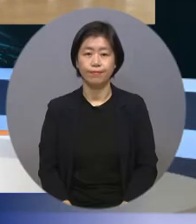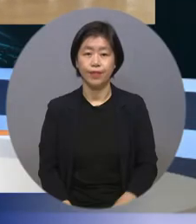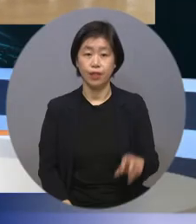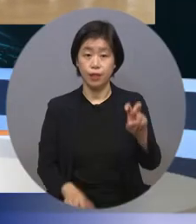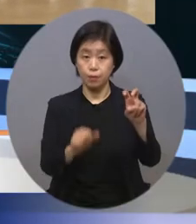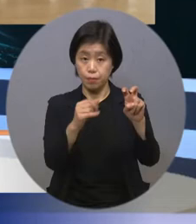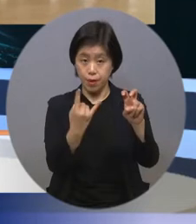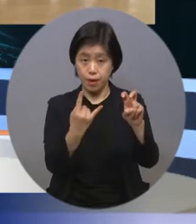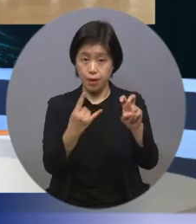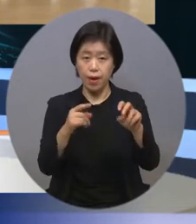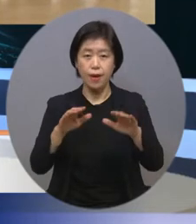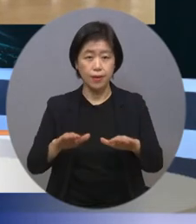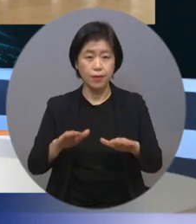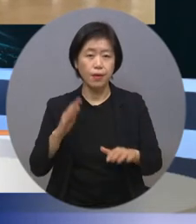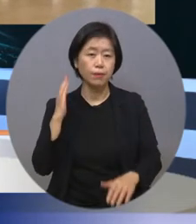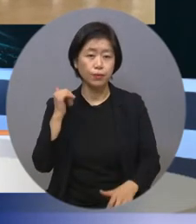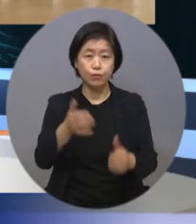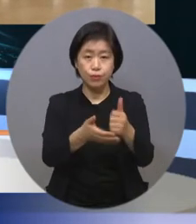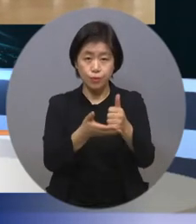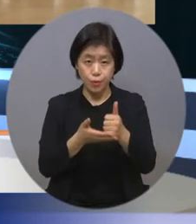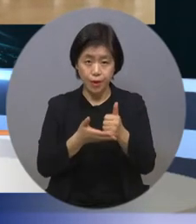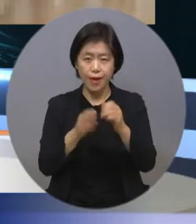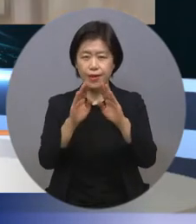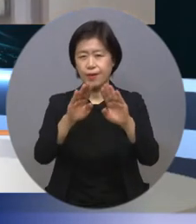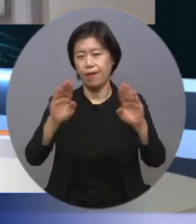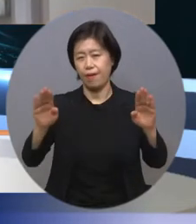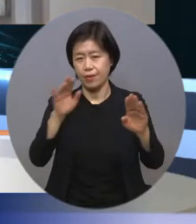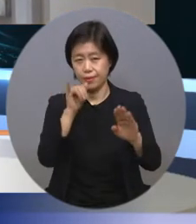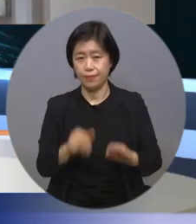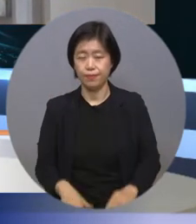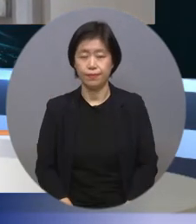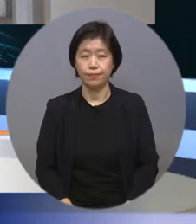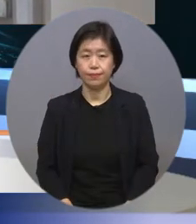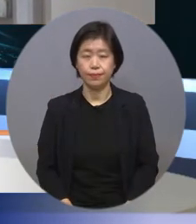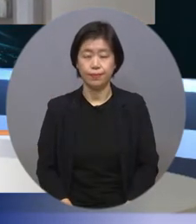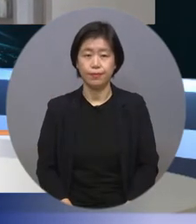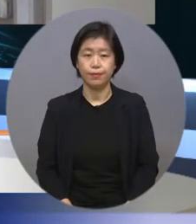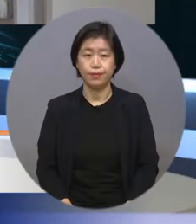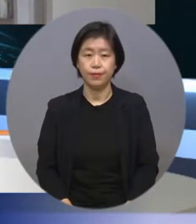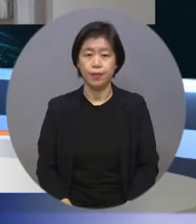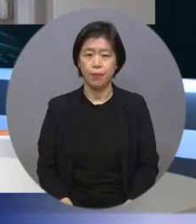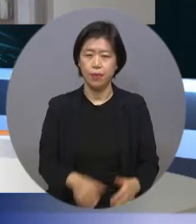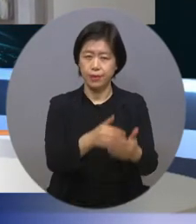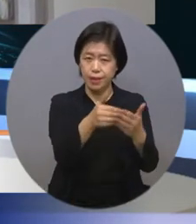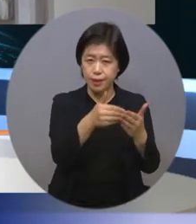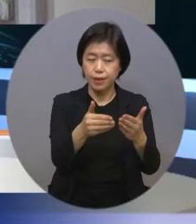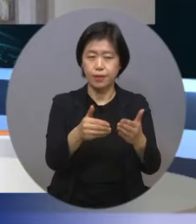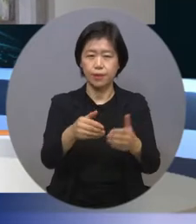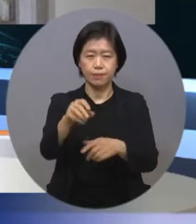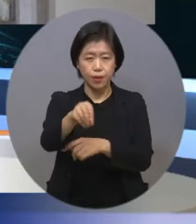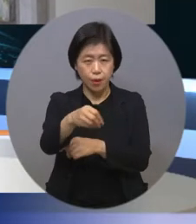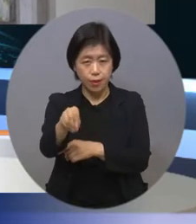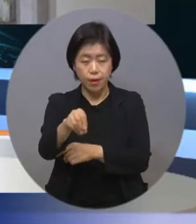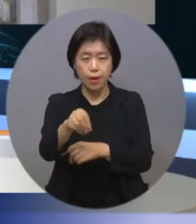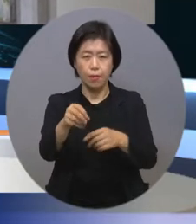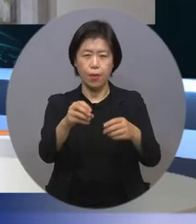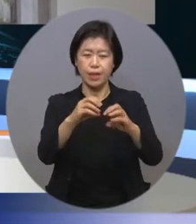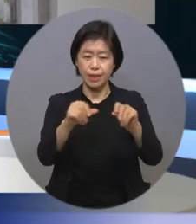제20회 현대미술 초대전이 의정부시에서 개최됐습니다. 서양화와 서예, 도예 등 다양한 분야의